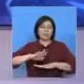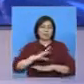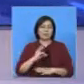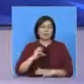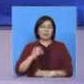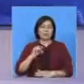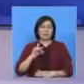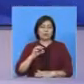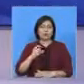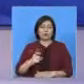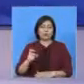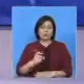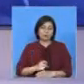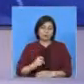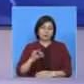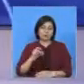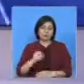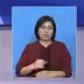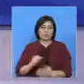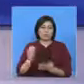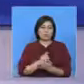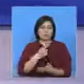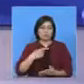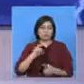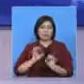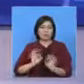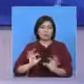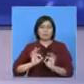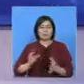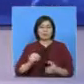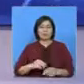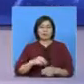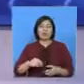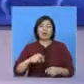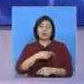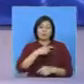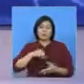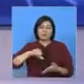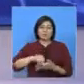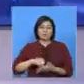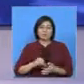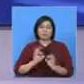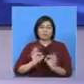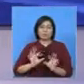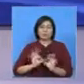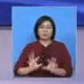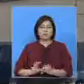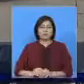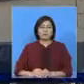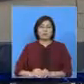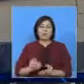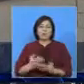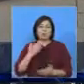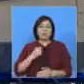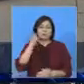нейрохирургия жетістіктері жөнінде ой бөлісті. Ақтөбе облысының отандық медицинаға қосқан үлесі де сөз етті. Егер